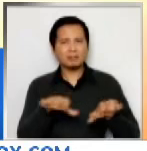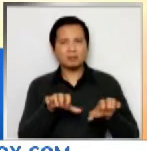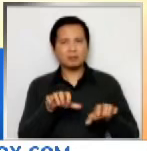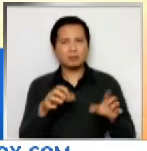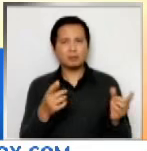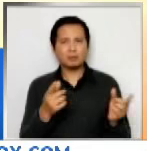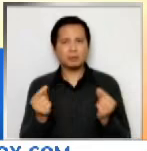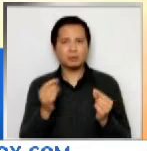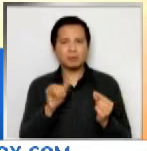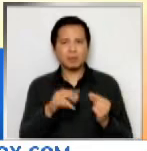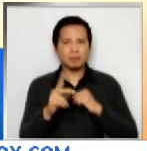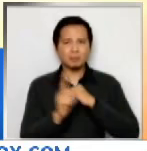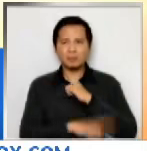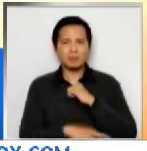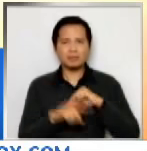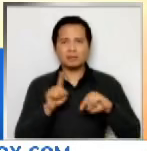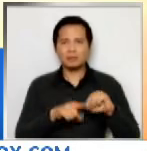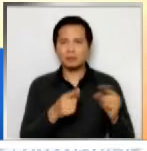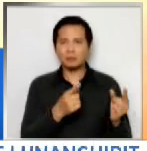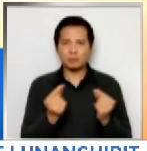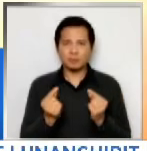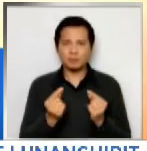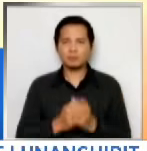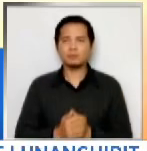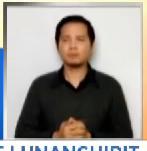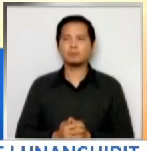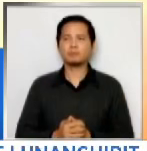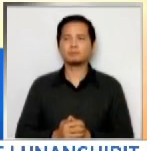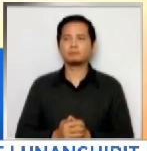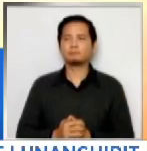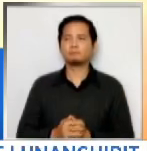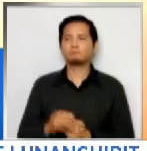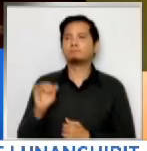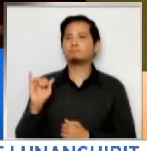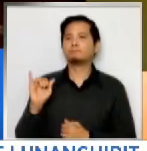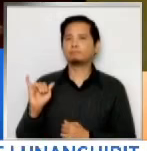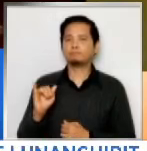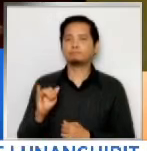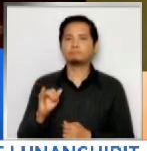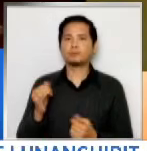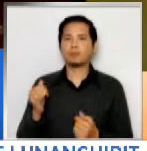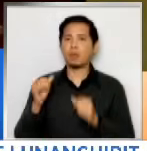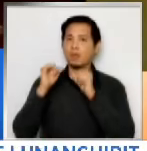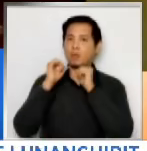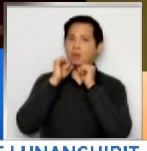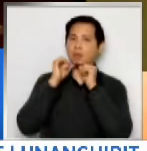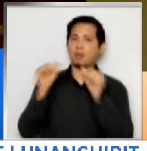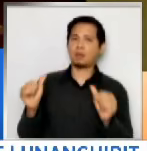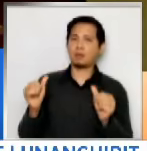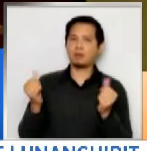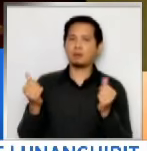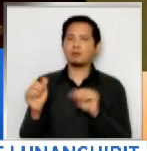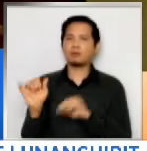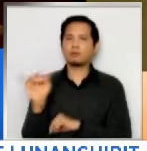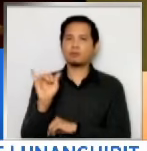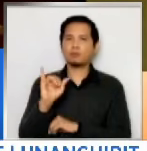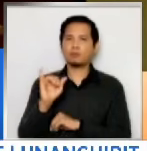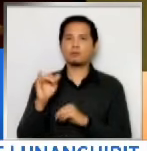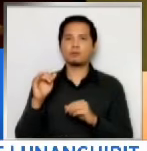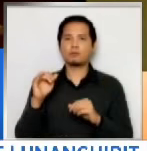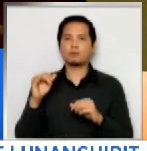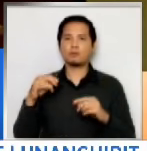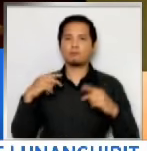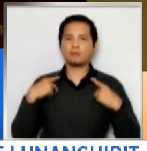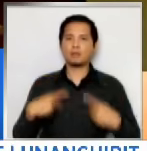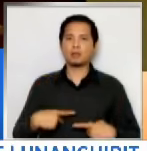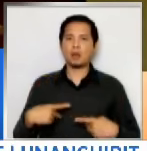corporal punishment? Well, mahirap yung tumanggi, di ba, at magkaroon pa ng physical altercation. Kasi nga,